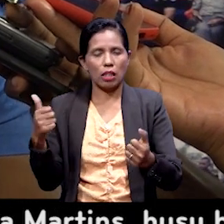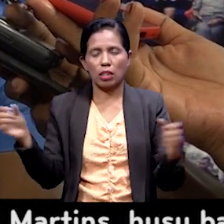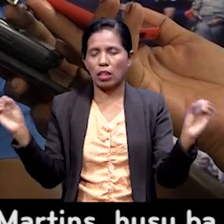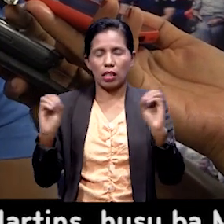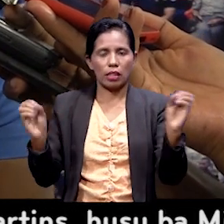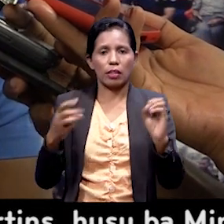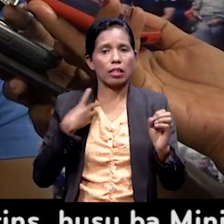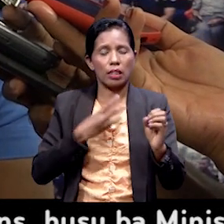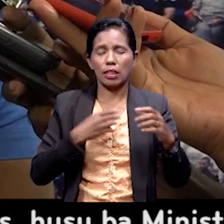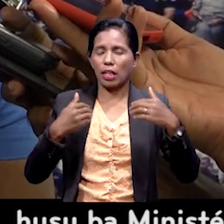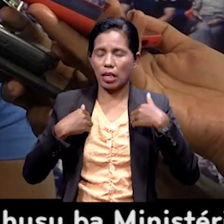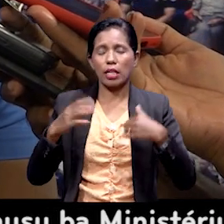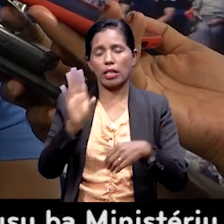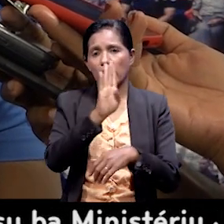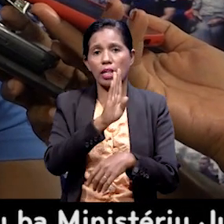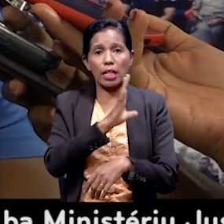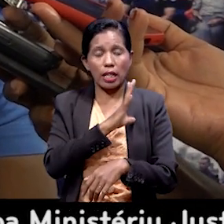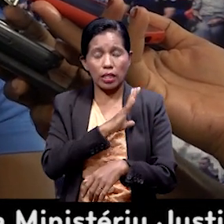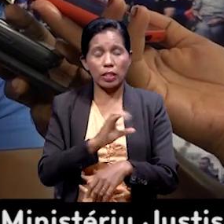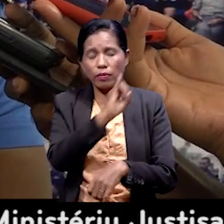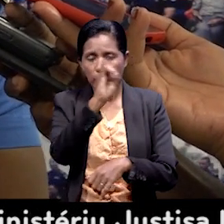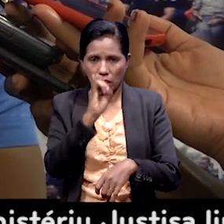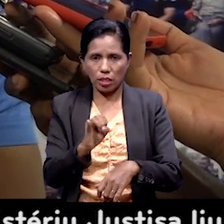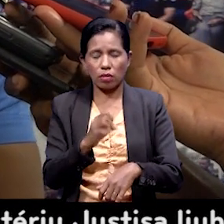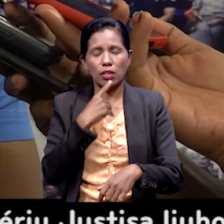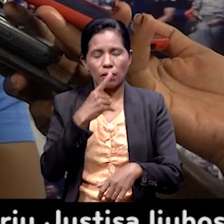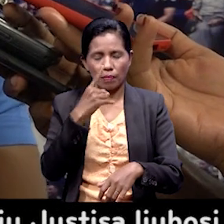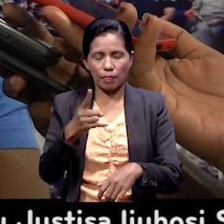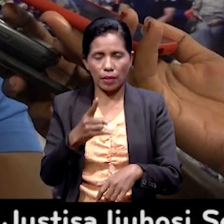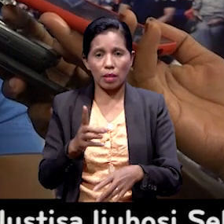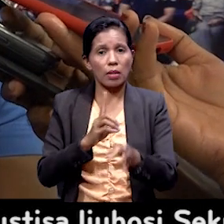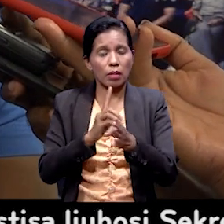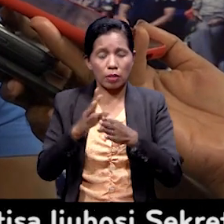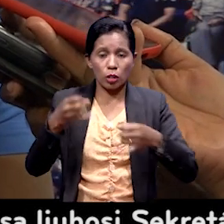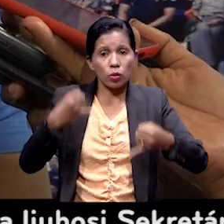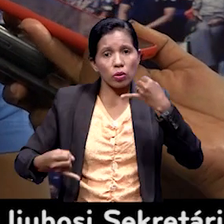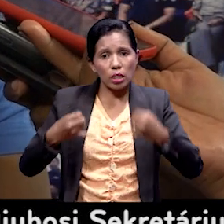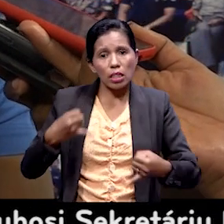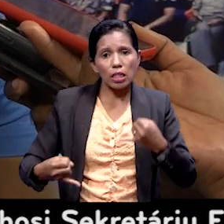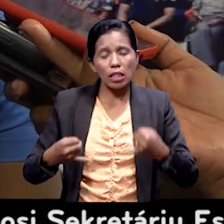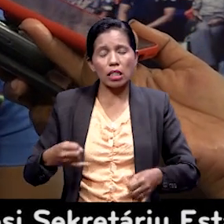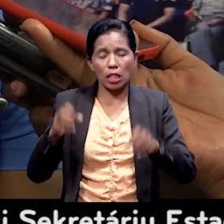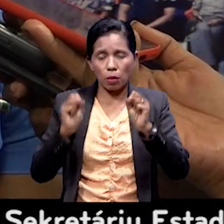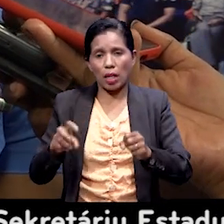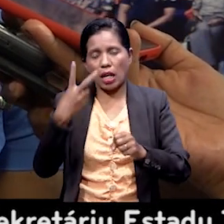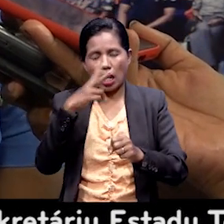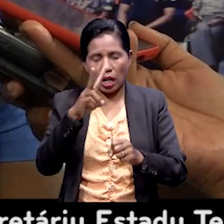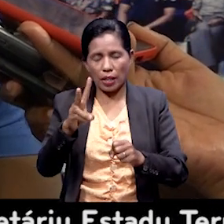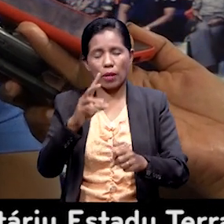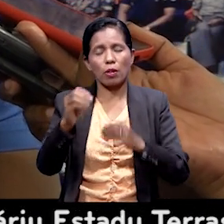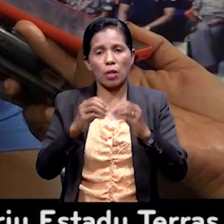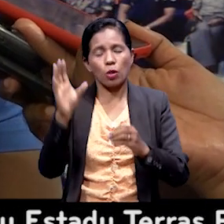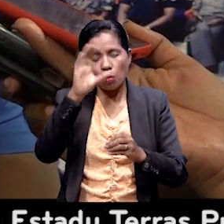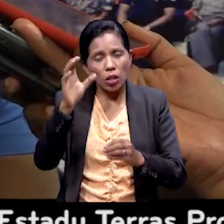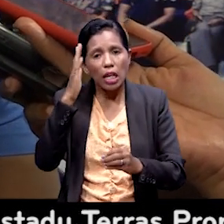ite ini investigasi tama sosialisasi kuman general ni a orang sam klaru tiana. Bayi ha departemen justisia para atu bele halu bele investiga.